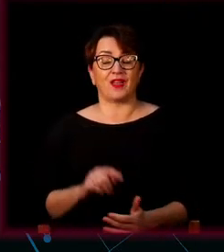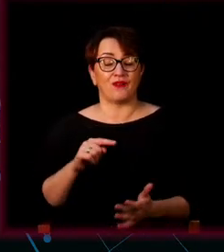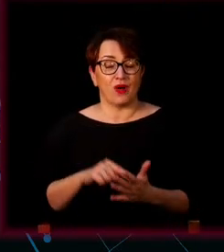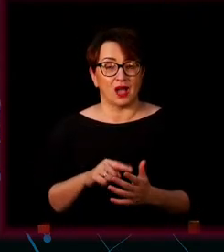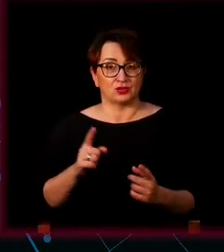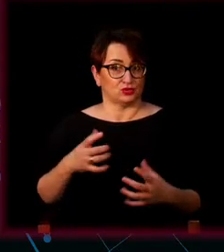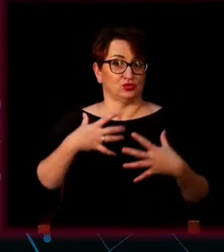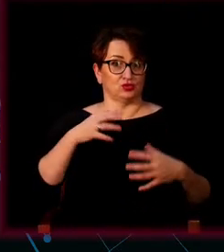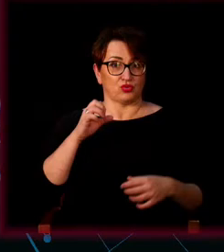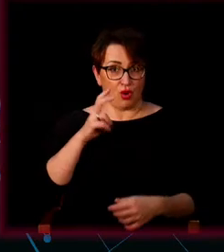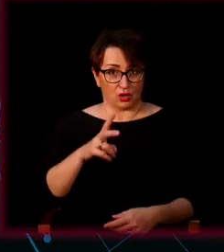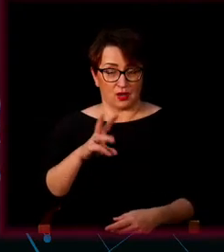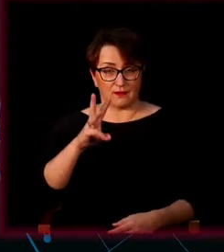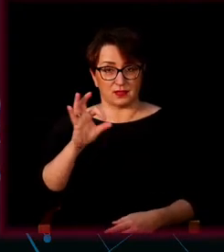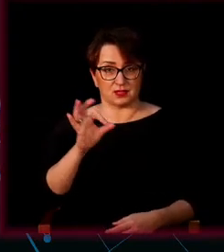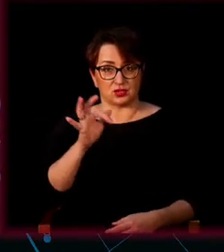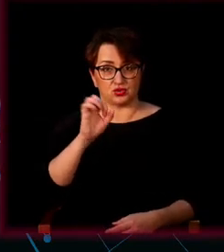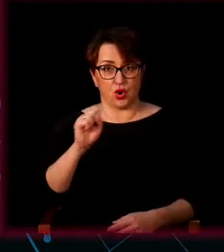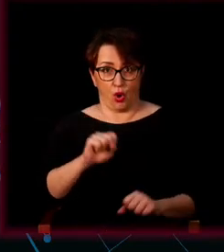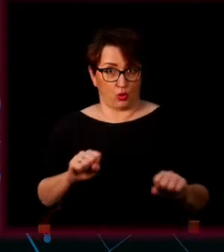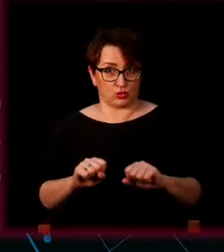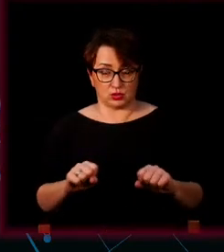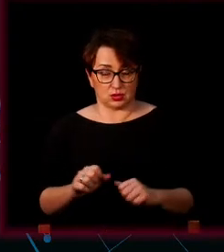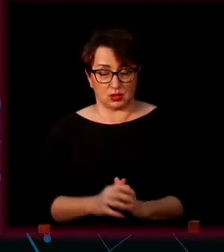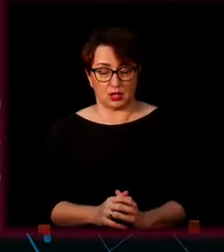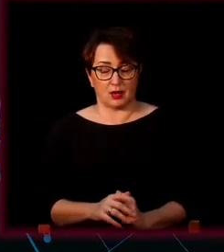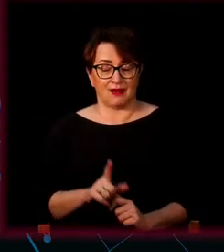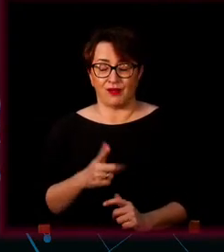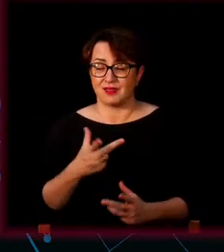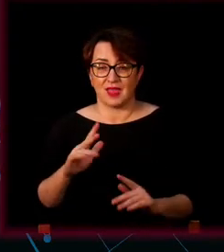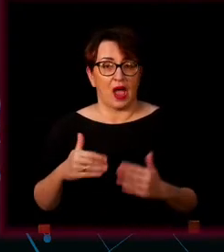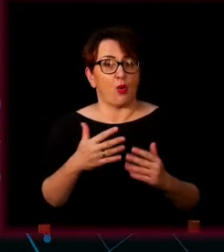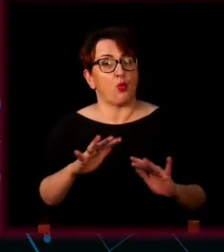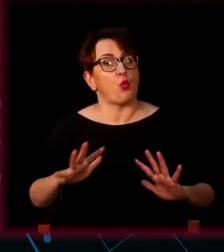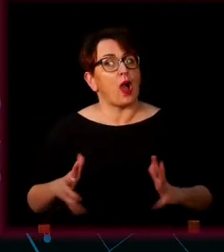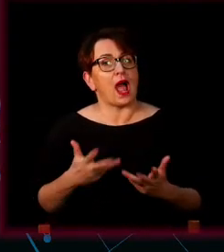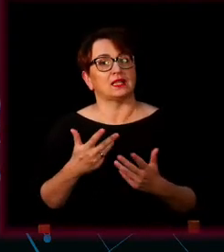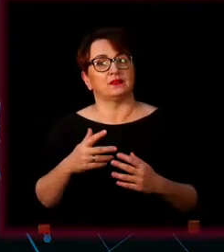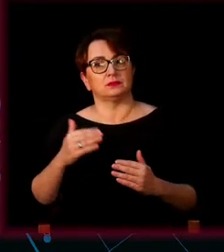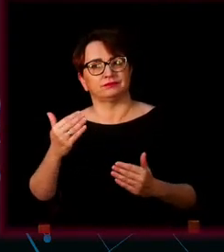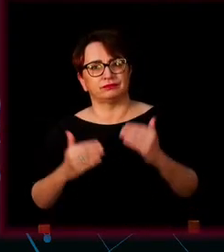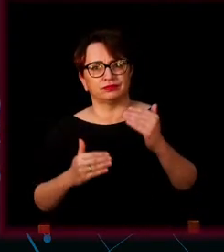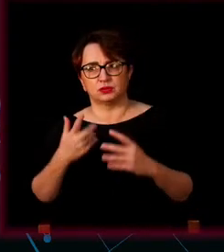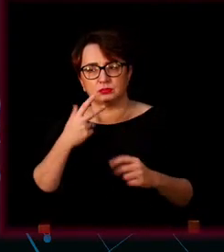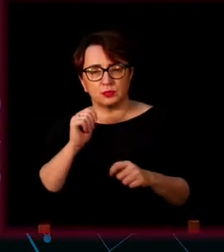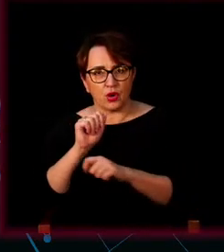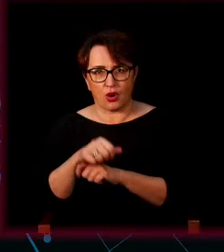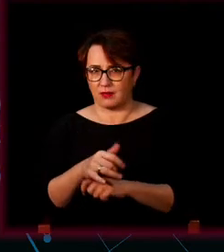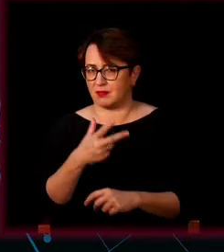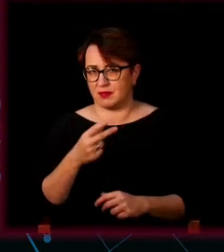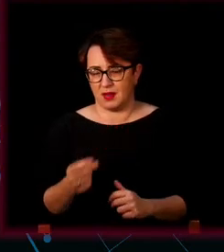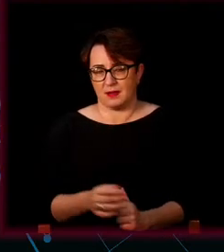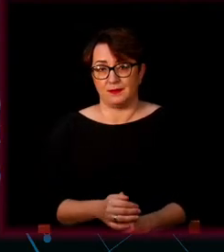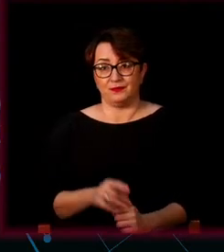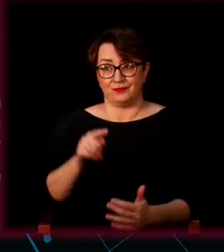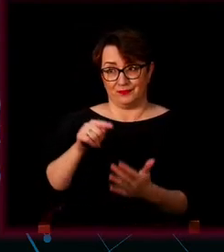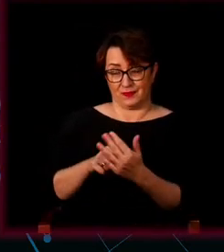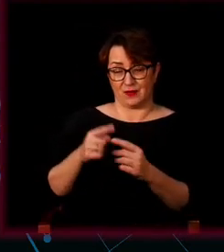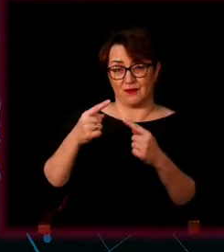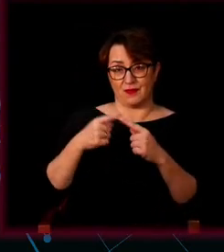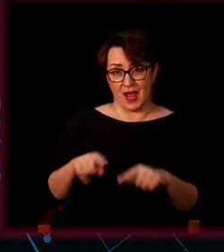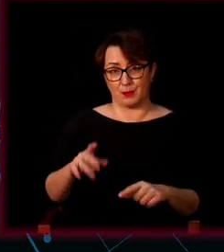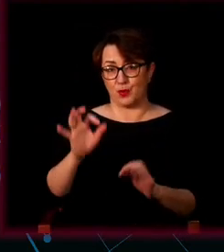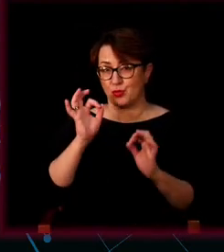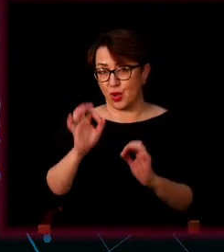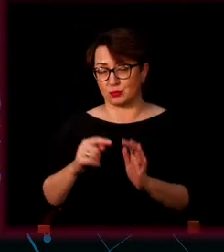wstrząsy, które on doznaje, nadal nie ułatwiają mu pokonać tego dysonansu. Bo tak jak ten fragment, wydaje mi się, całkiem